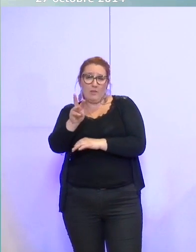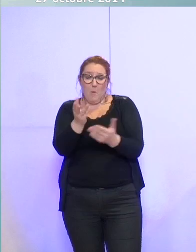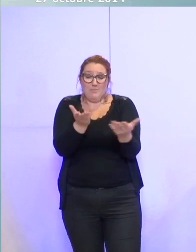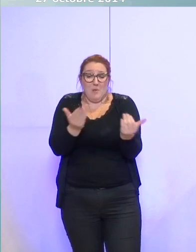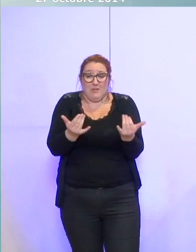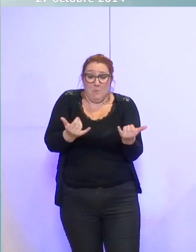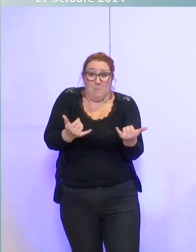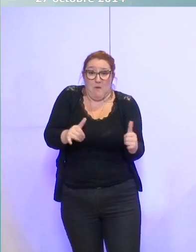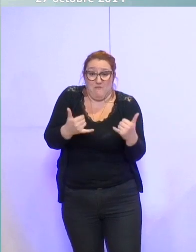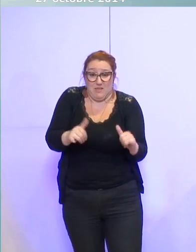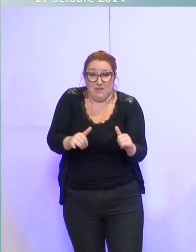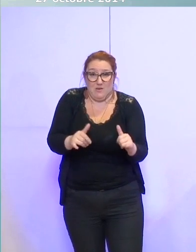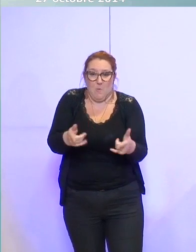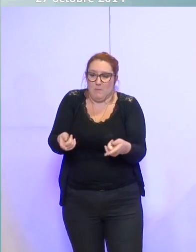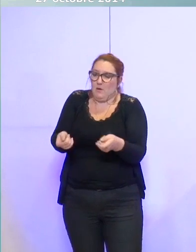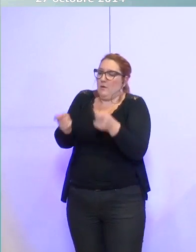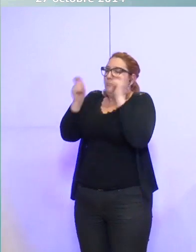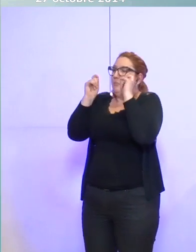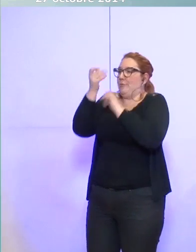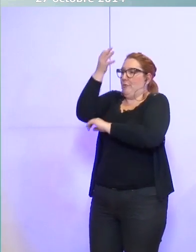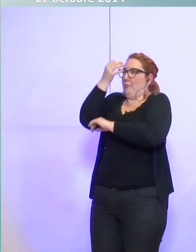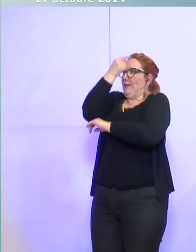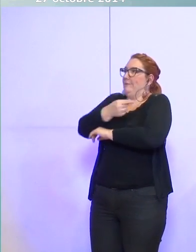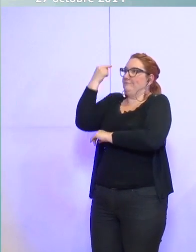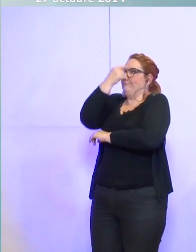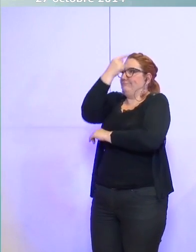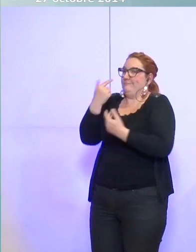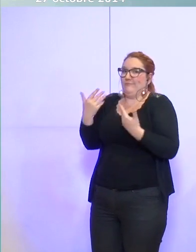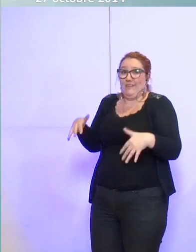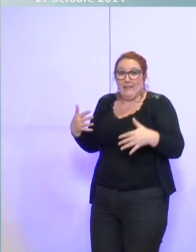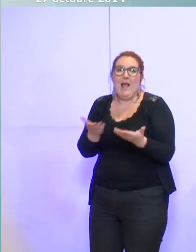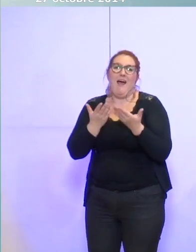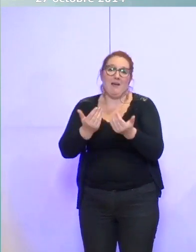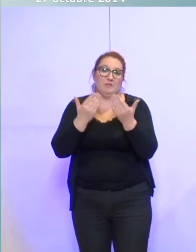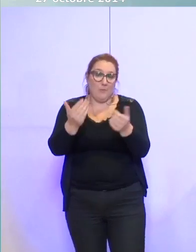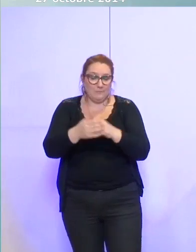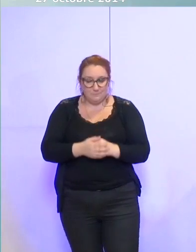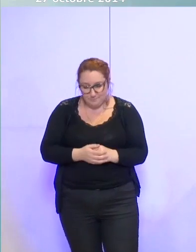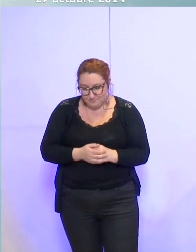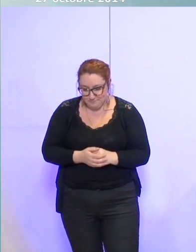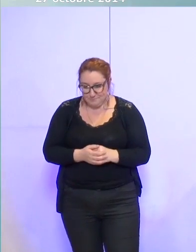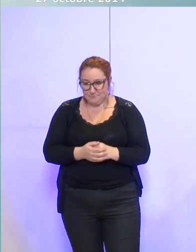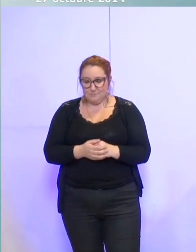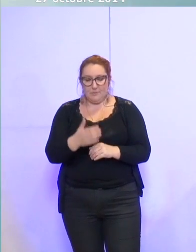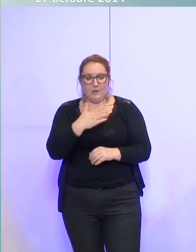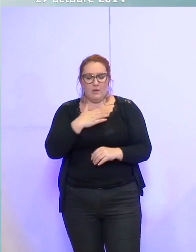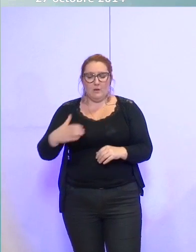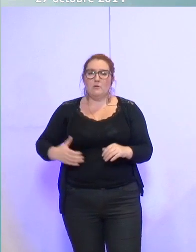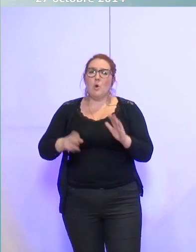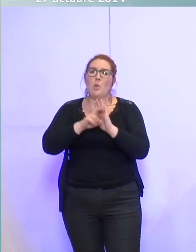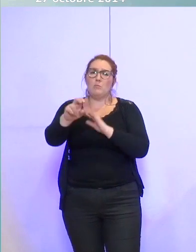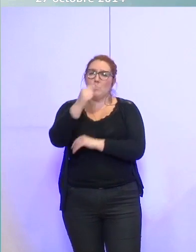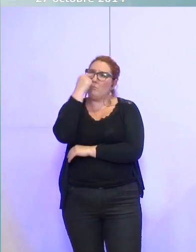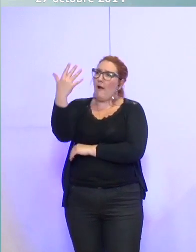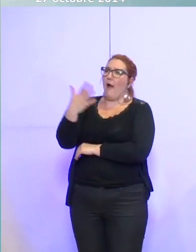c'est-à-dire la sortie de la liste administrative des installations nucléaires de base. L'avis de la ville de Grenoble est sollicité,